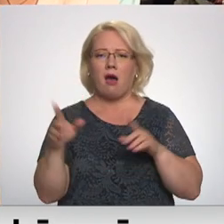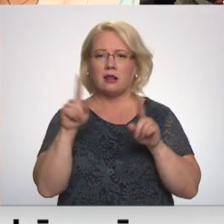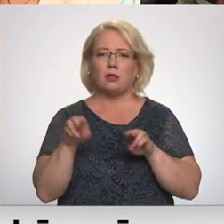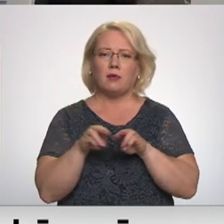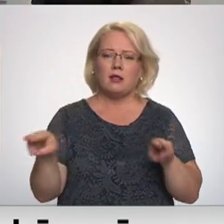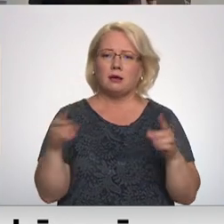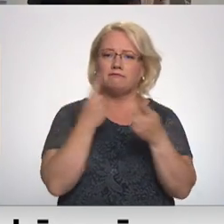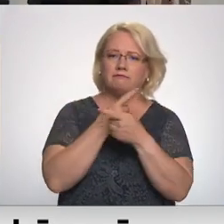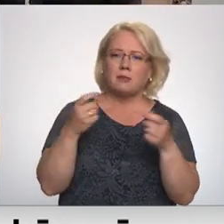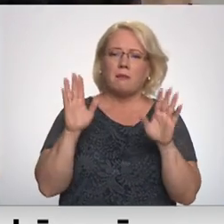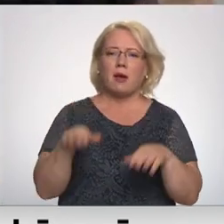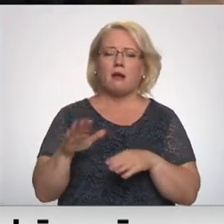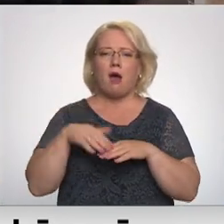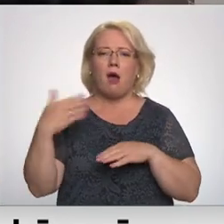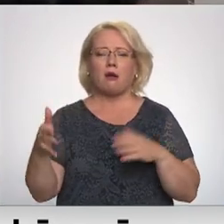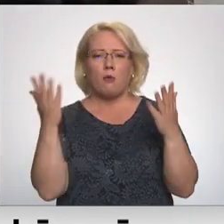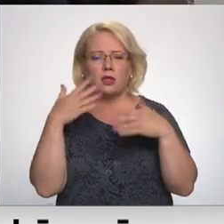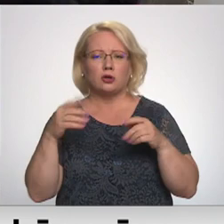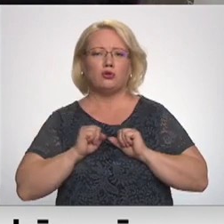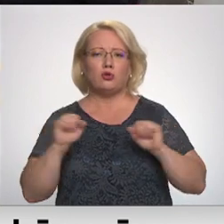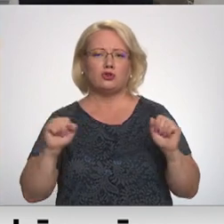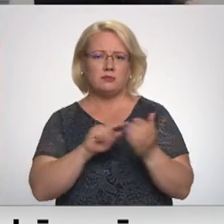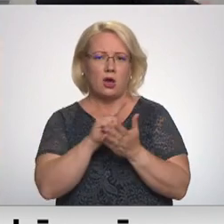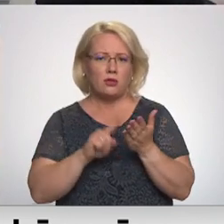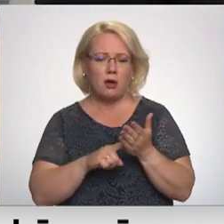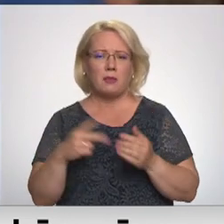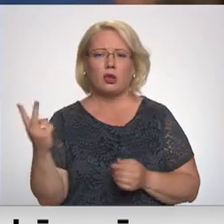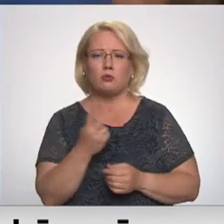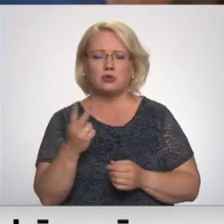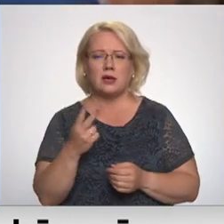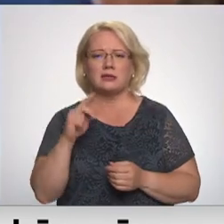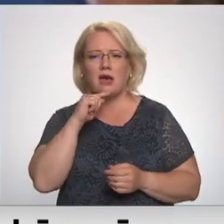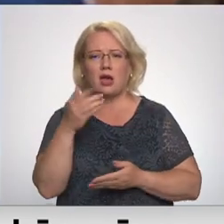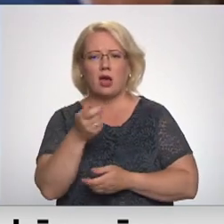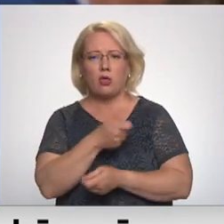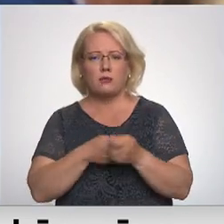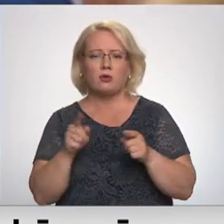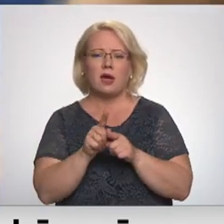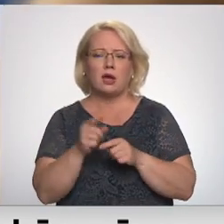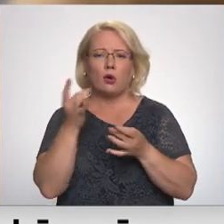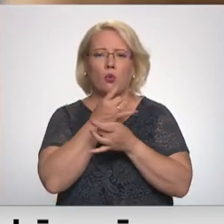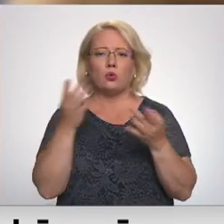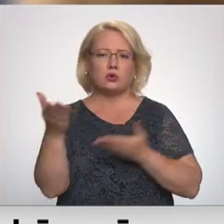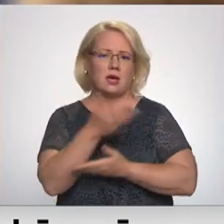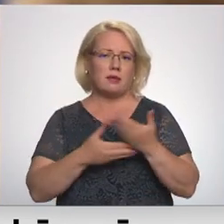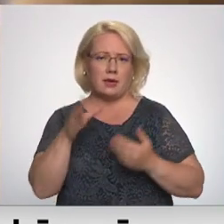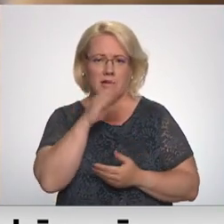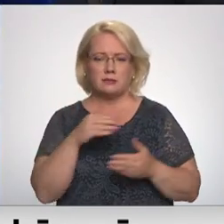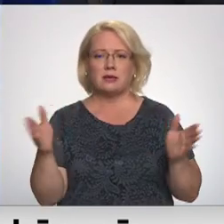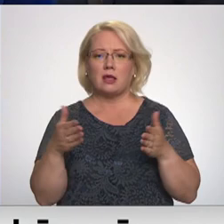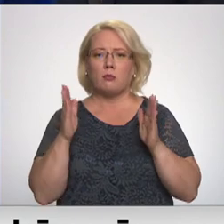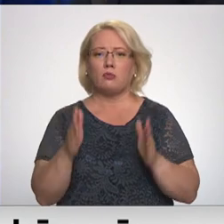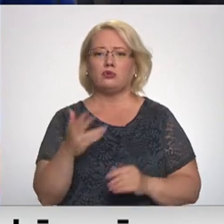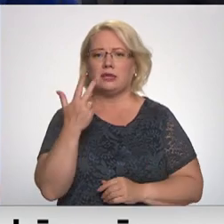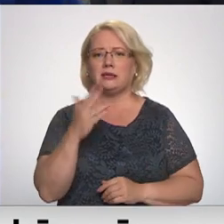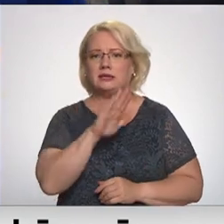Latvijas ārpolitikas un drošības politikas jautājumiem, divpusējās ekonomiskās un kultūras sadarbības iespējām. Sanāksme ilgs 3 dienas,